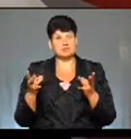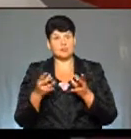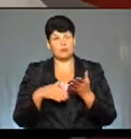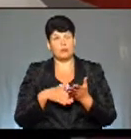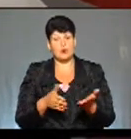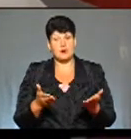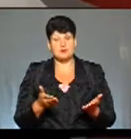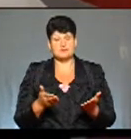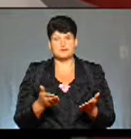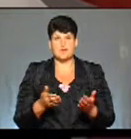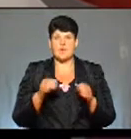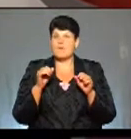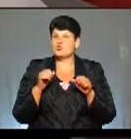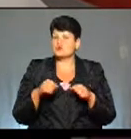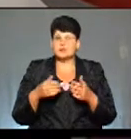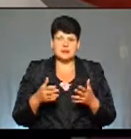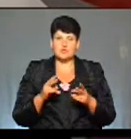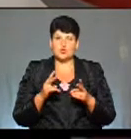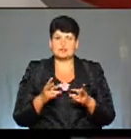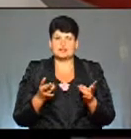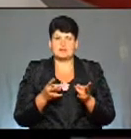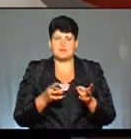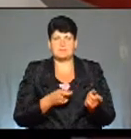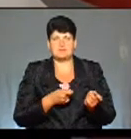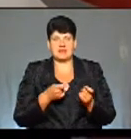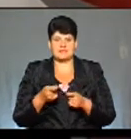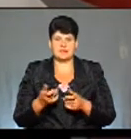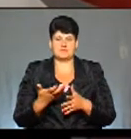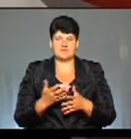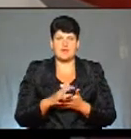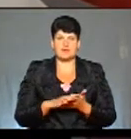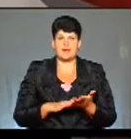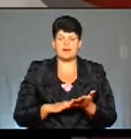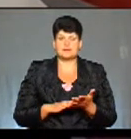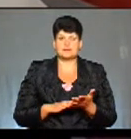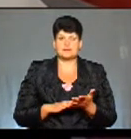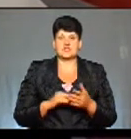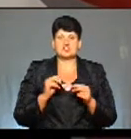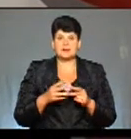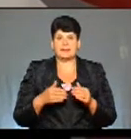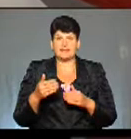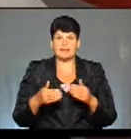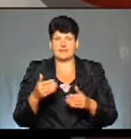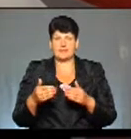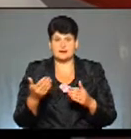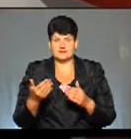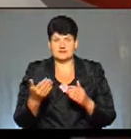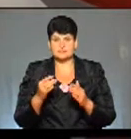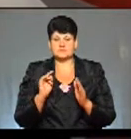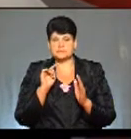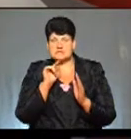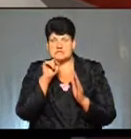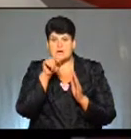допомога. Можливо, когось треба підвести. І далі, чим далі йшов, заглиблювався, скажімо